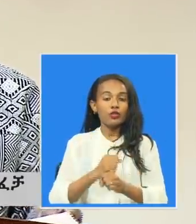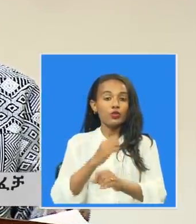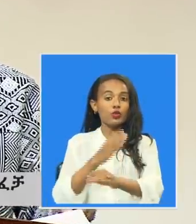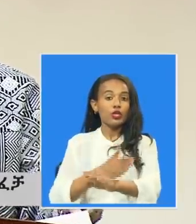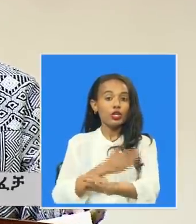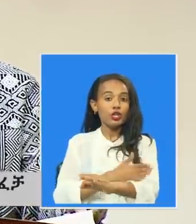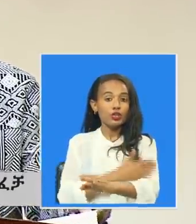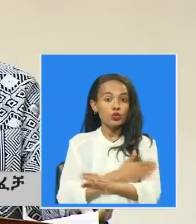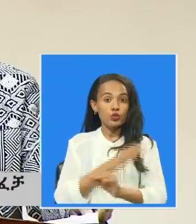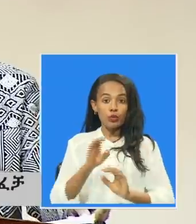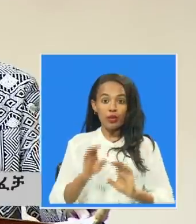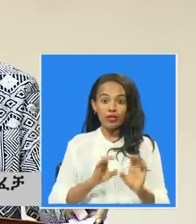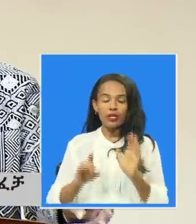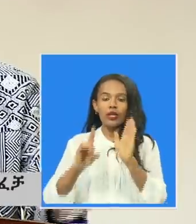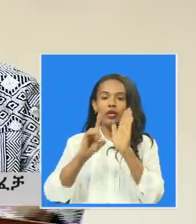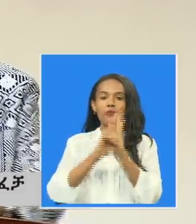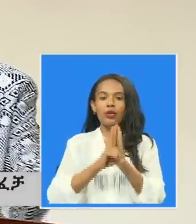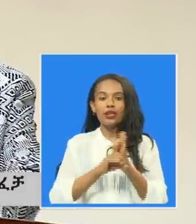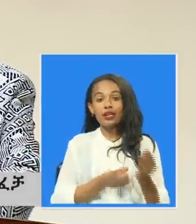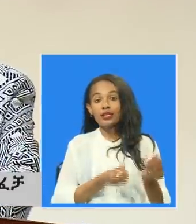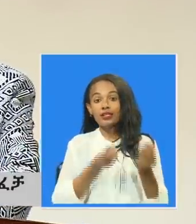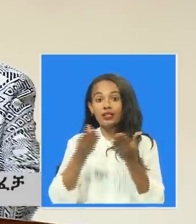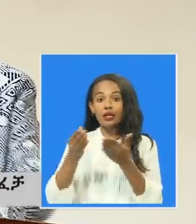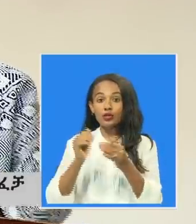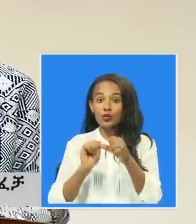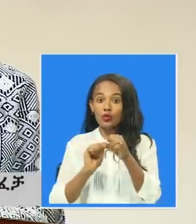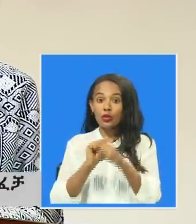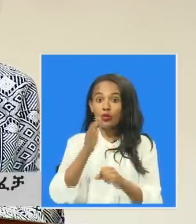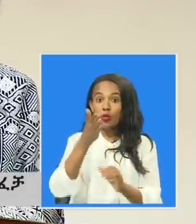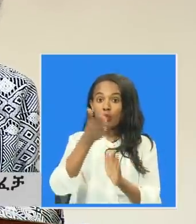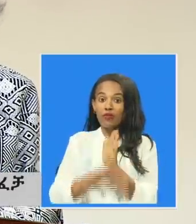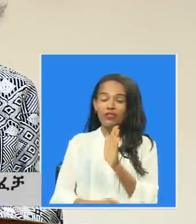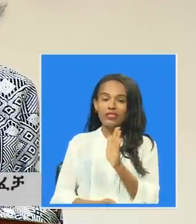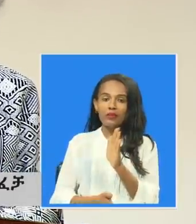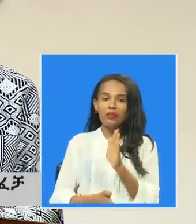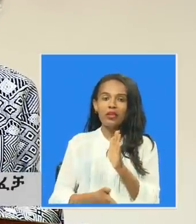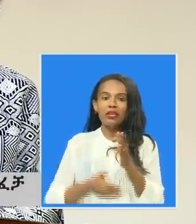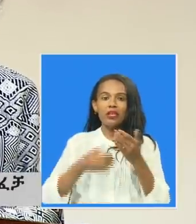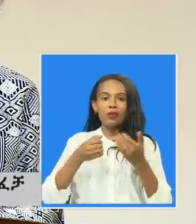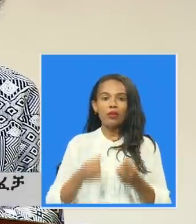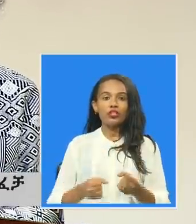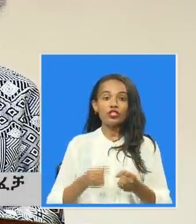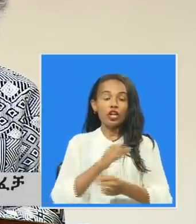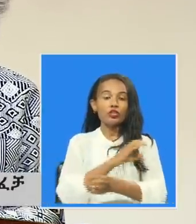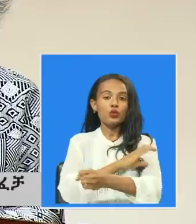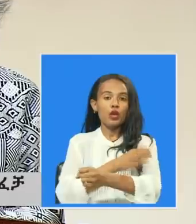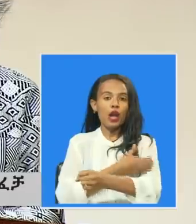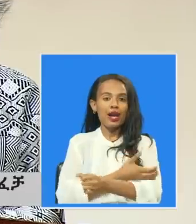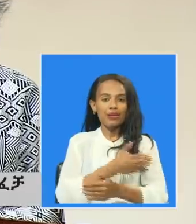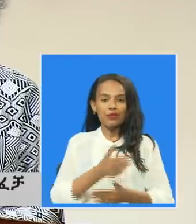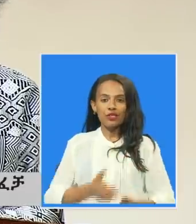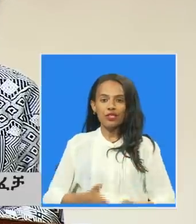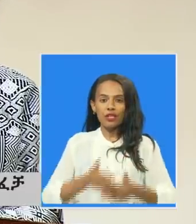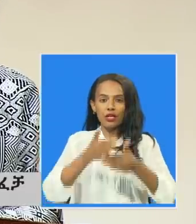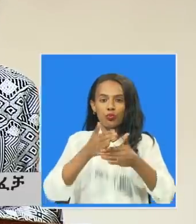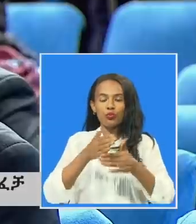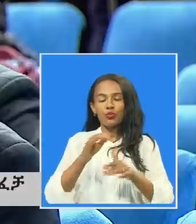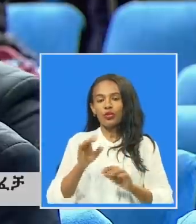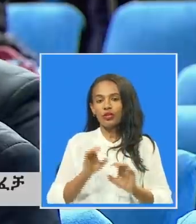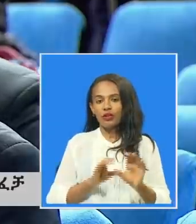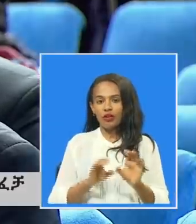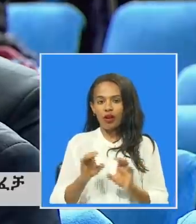እንዲያሻሽሉ በማድረግ በህግ የተሰጣቸውን ተልእኮ መፈጸም የሚያስችላቸውን አቅም እንዲገነቡ